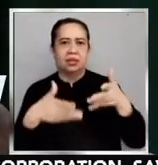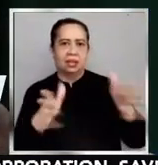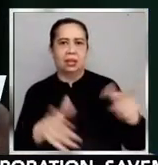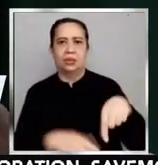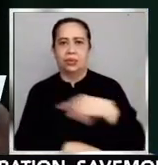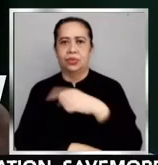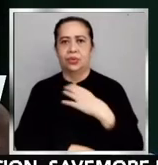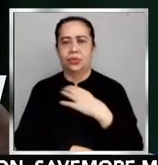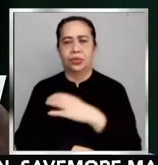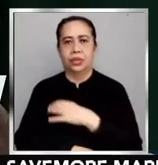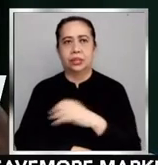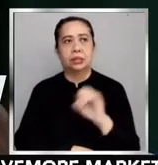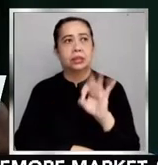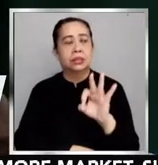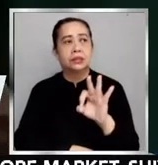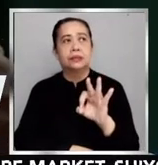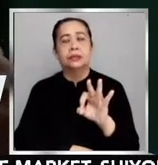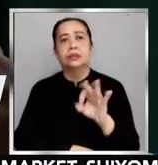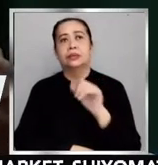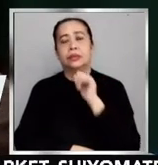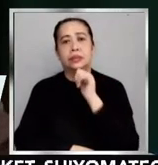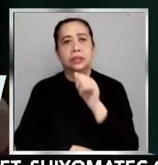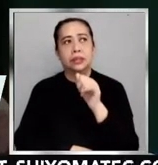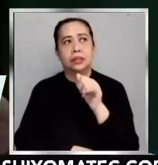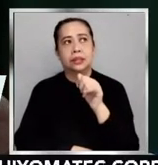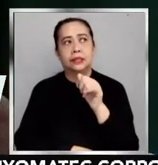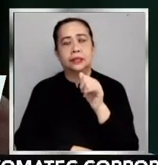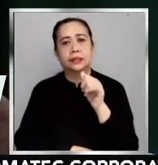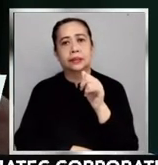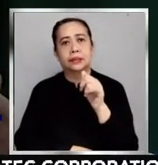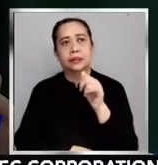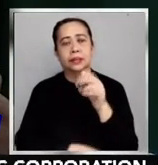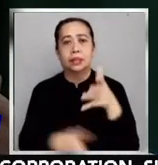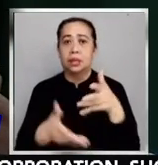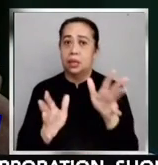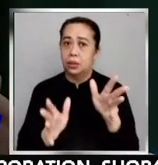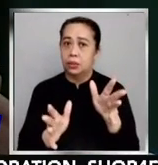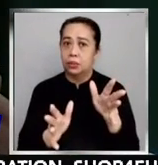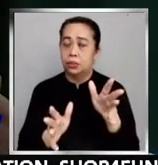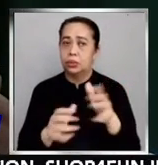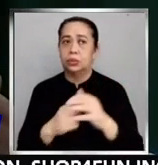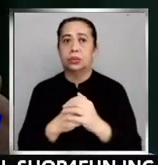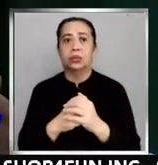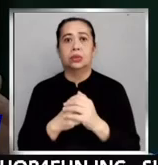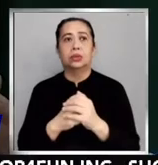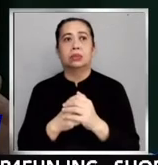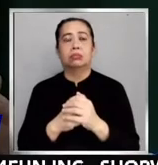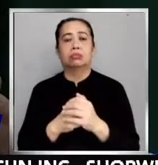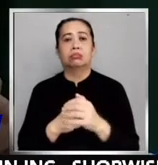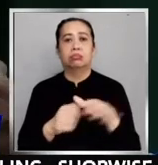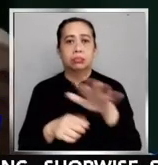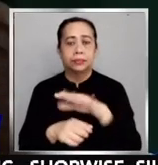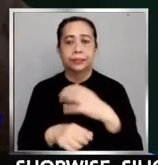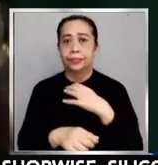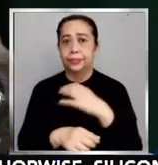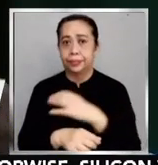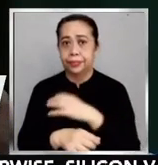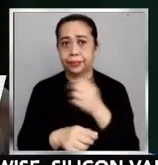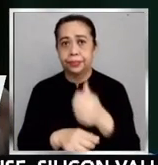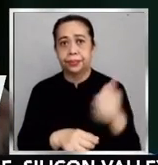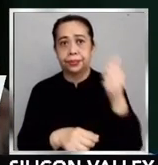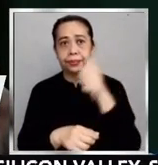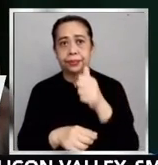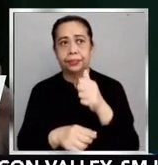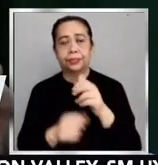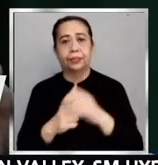Pag hindi ka allowed no by the house yung travel outside